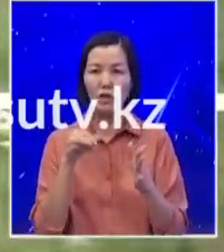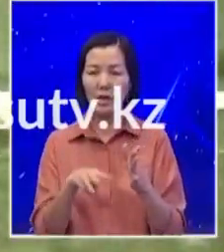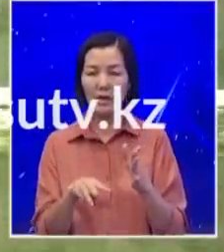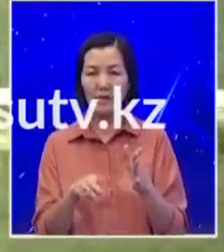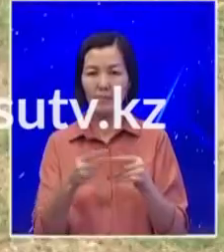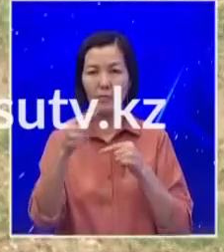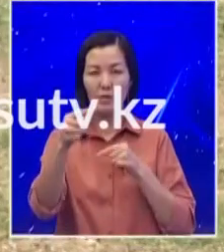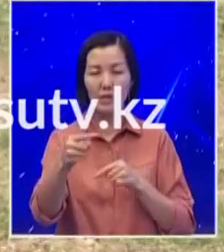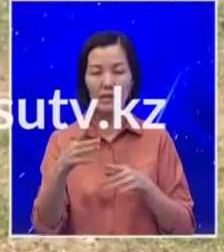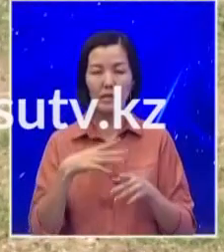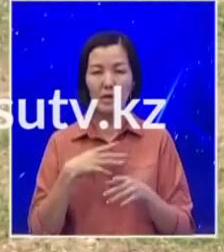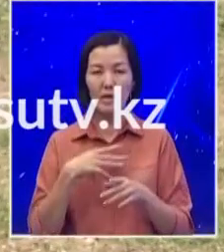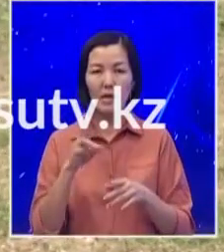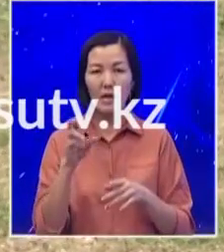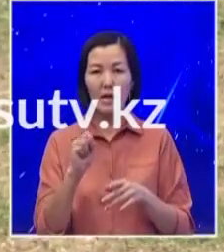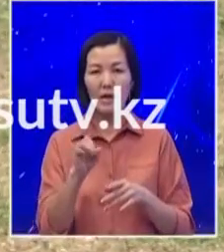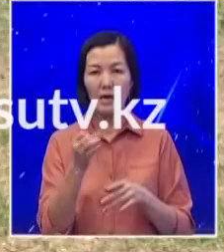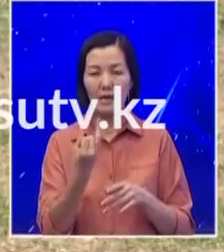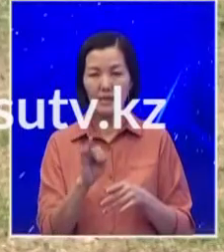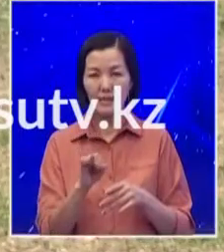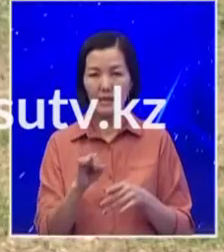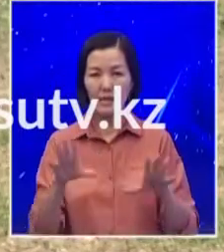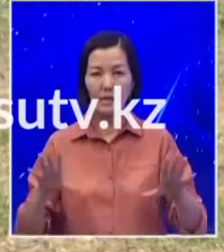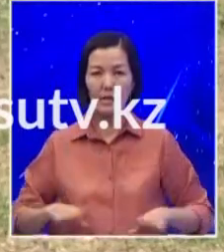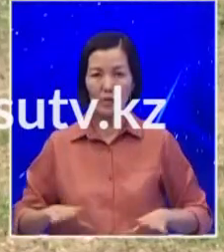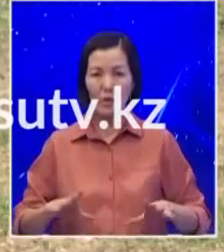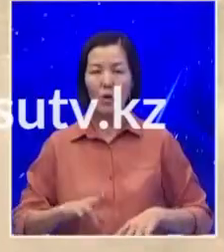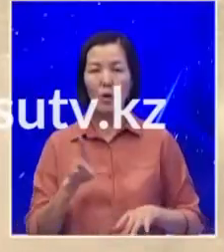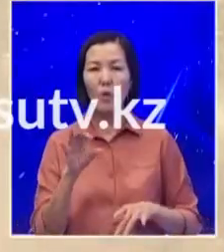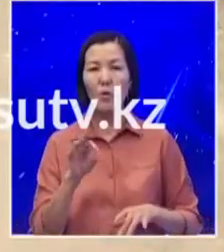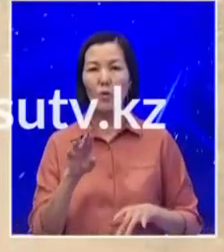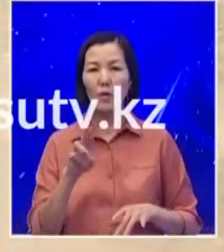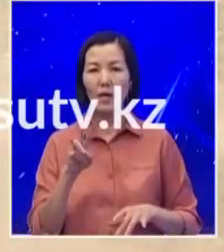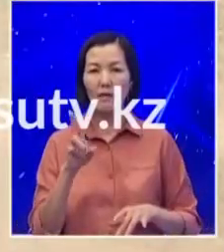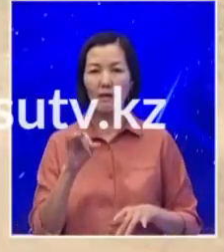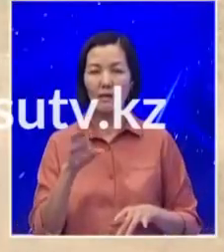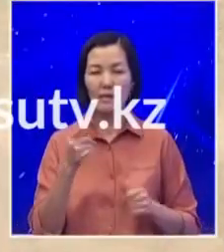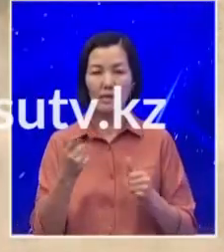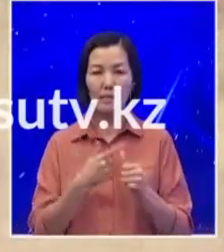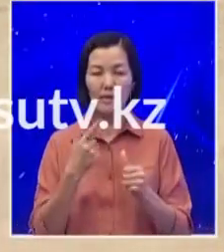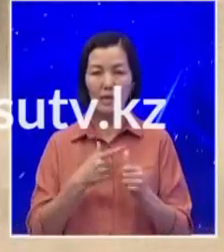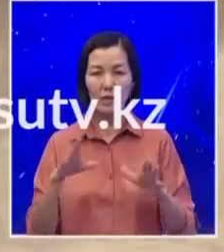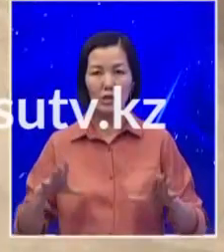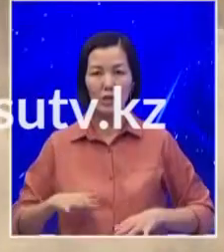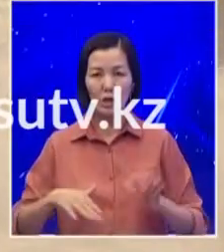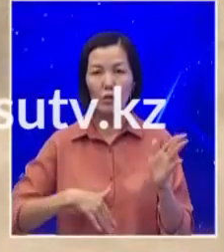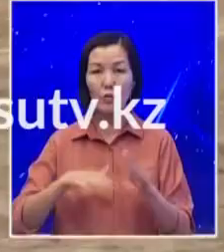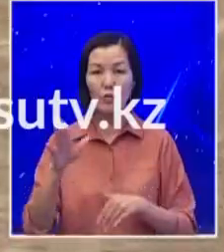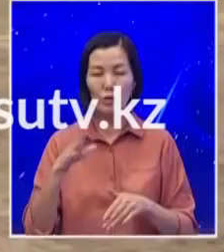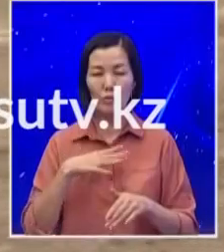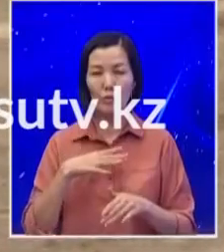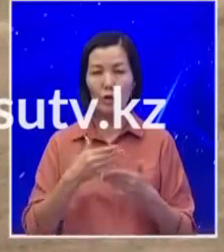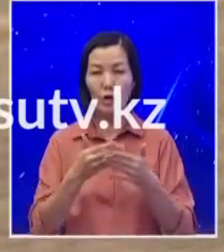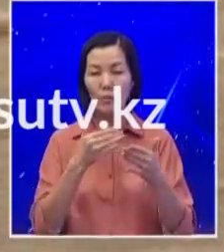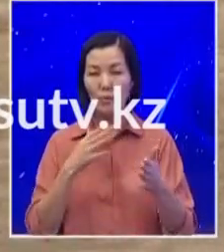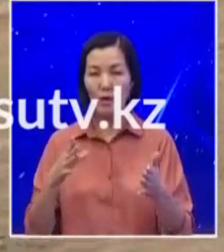Осысында Қарасай ауданының атбегі Қайрат Махановтың қоян қасқасы көрермендердің көзайымына айналғаны сөзсіз. Ол бұған дейін де алтын